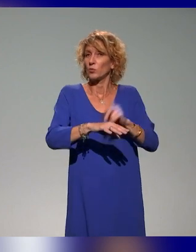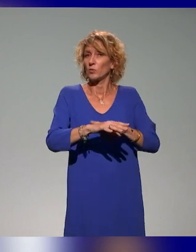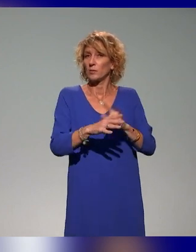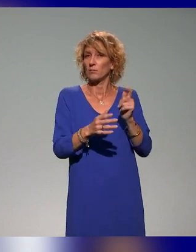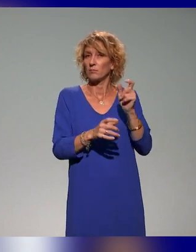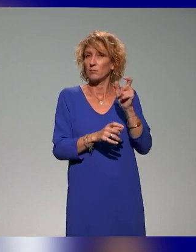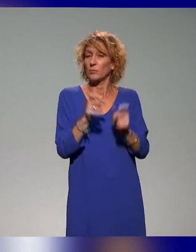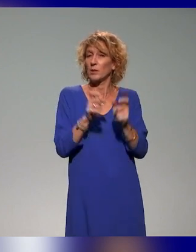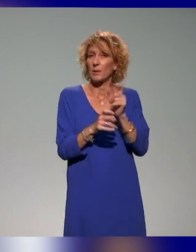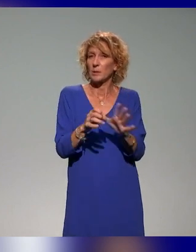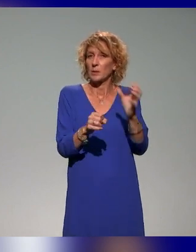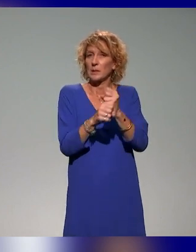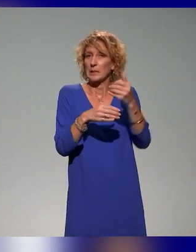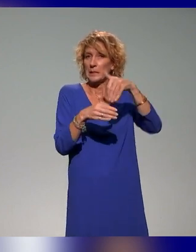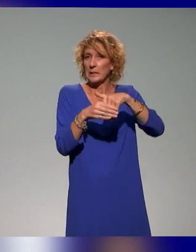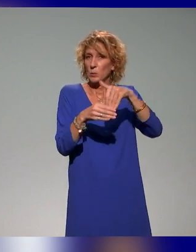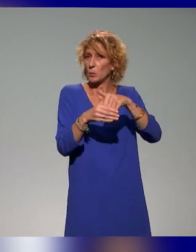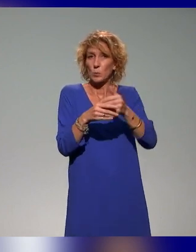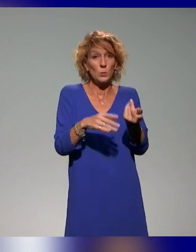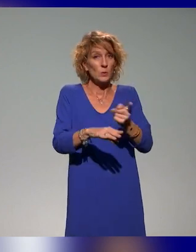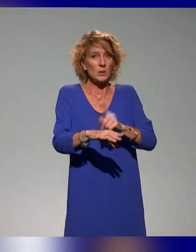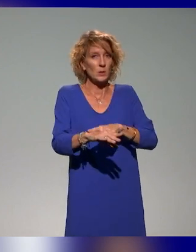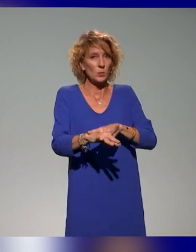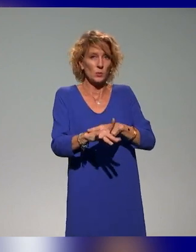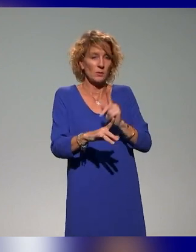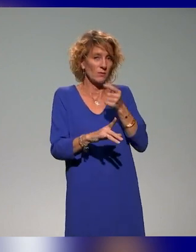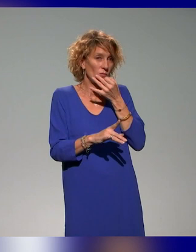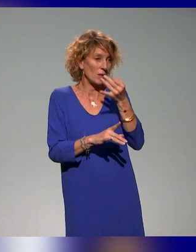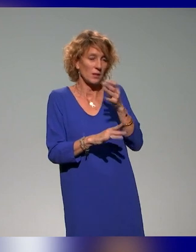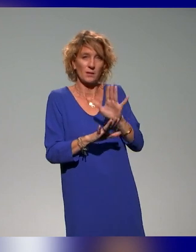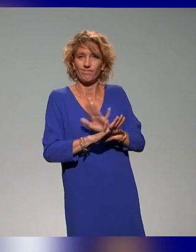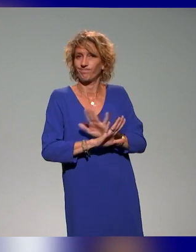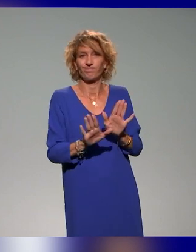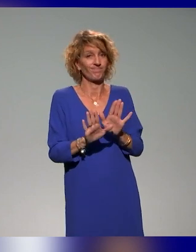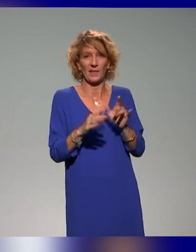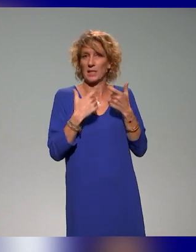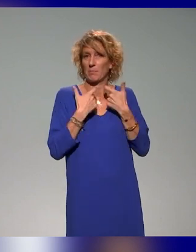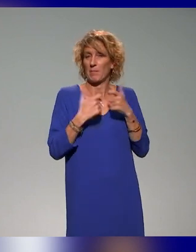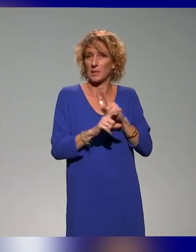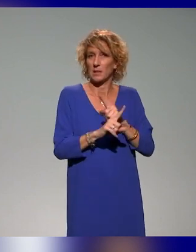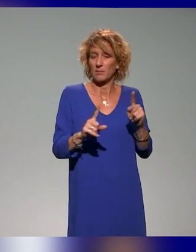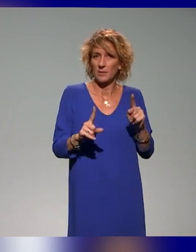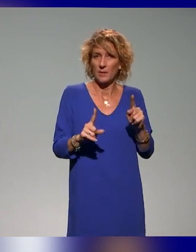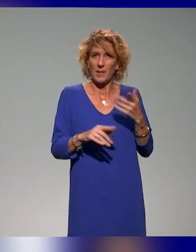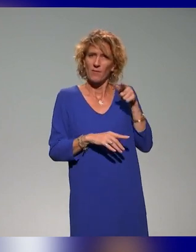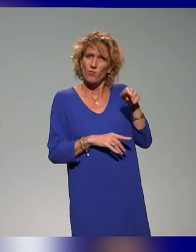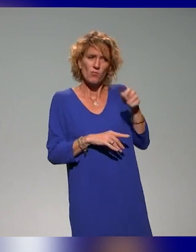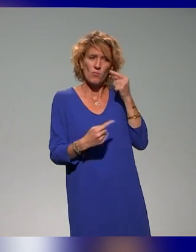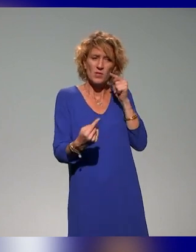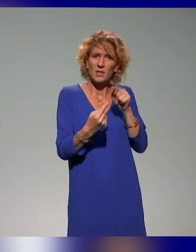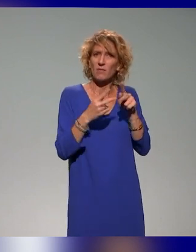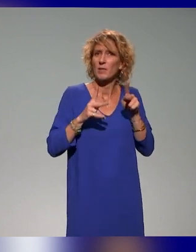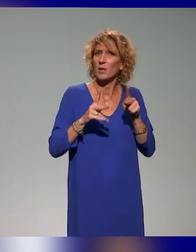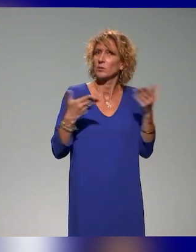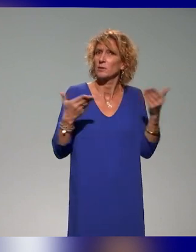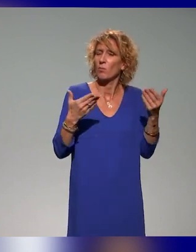que bah, c'est à ce moment-là, en se disant que ça, c'est pas accessible, qu'on peut trouver bah, quelle est l'intentionnalité pédagogique derrière